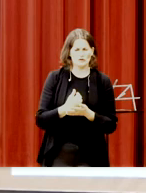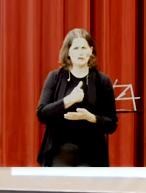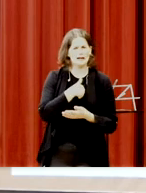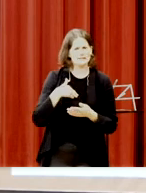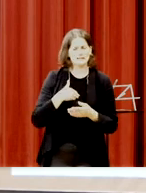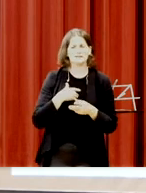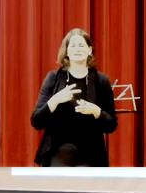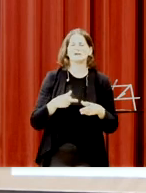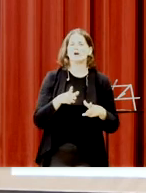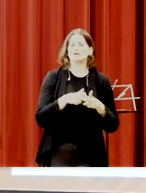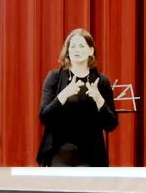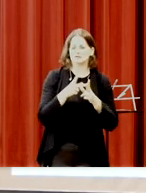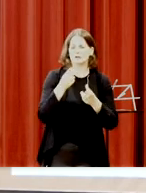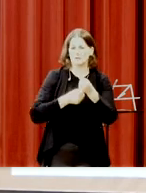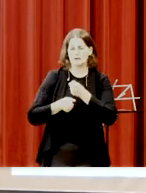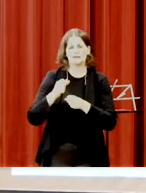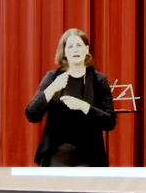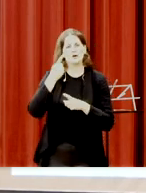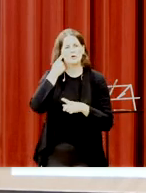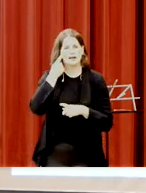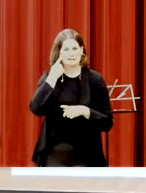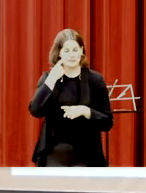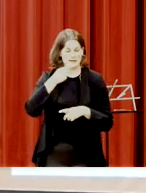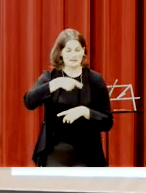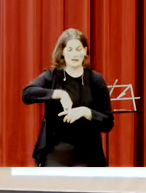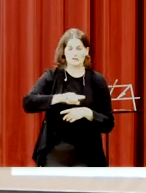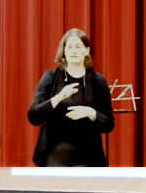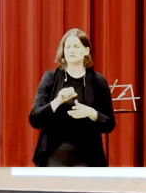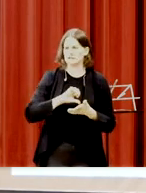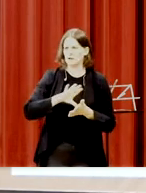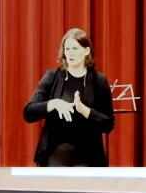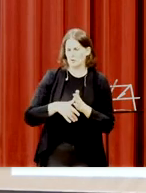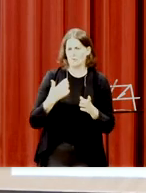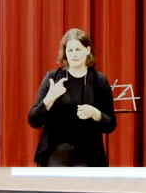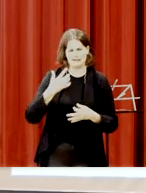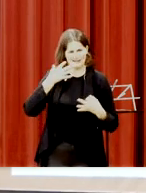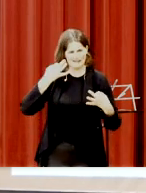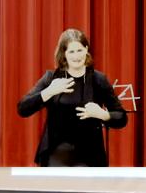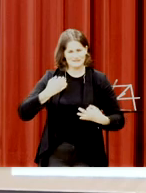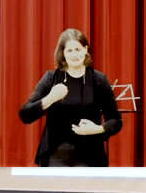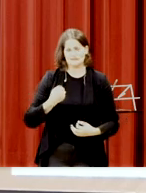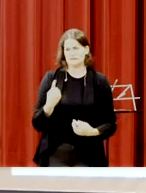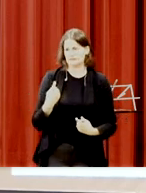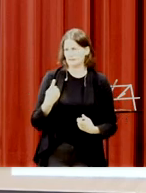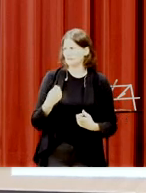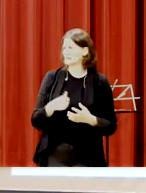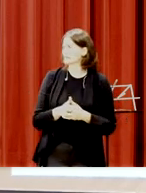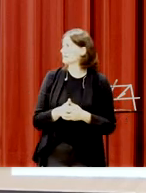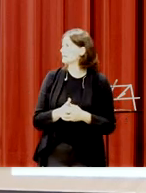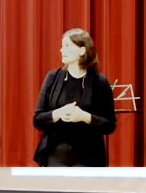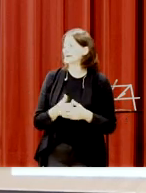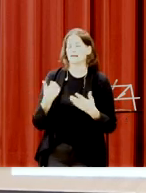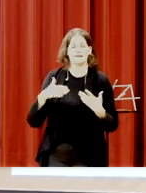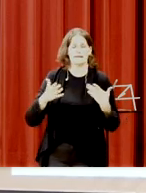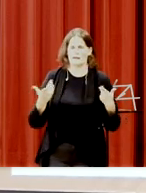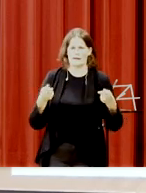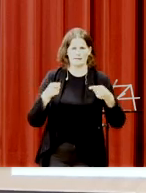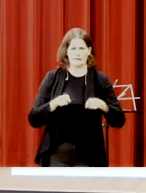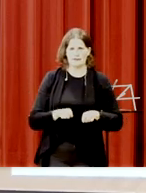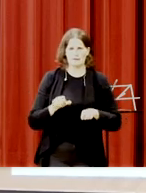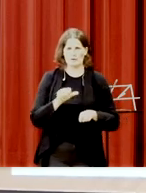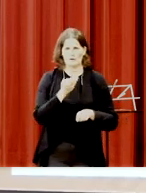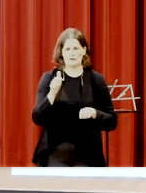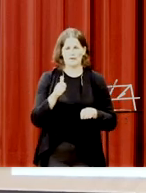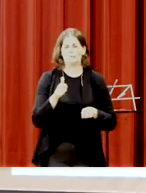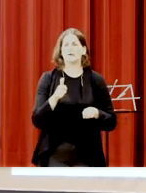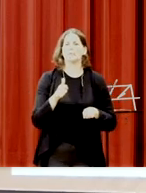I tanco aquest bloc, aquest primer bloc vindicatiu, sense una aposta ferma pel coneixement i per la recerca, sense una